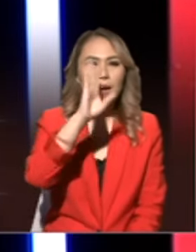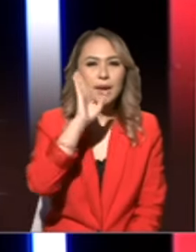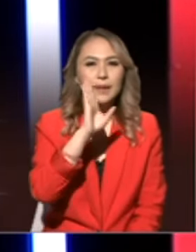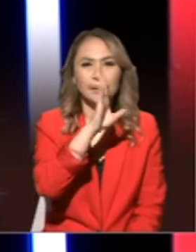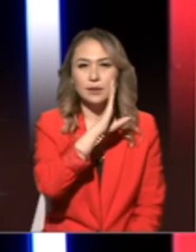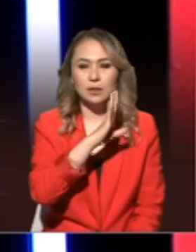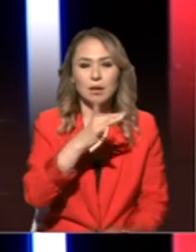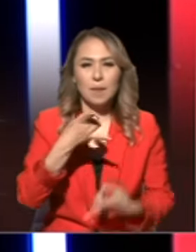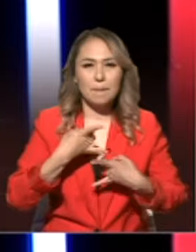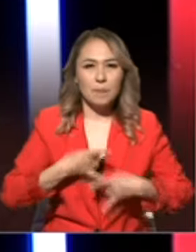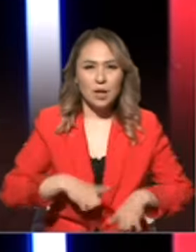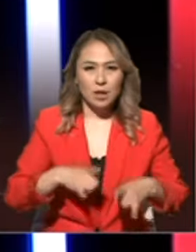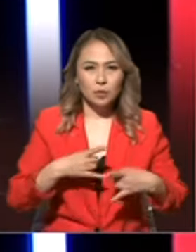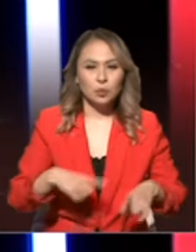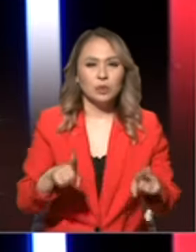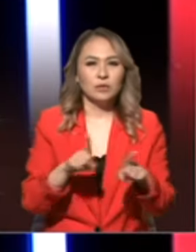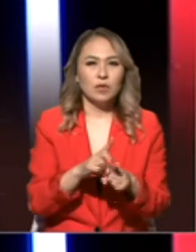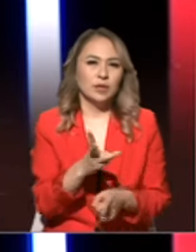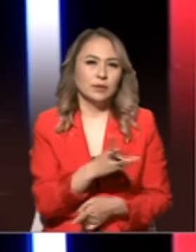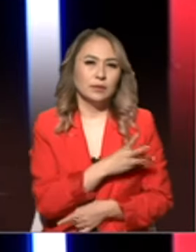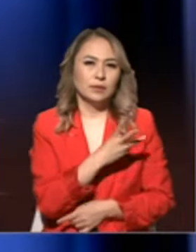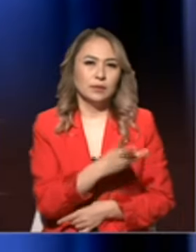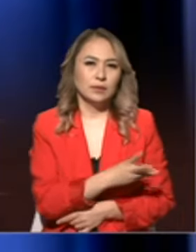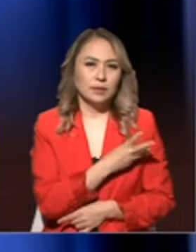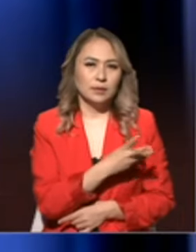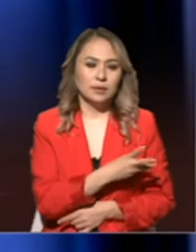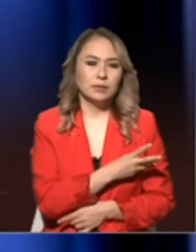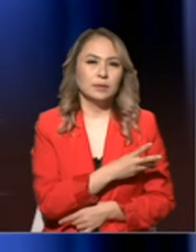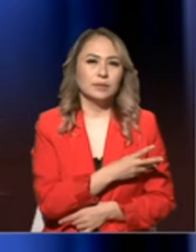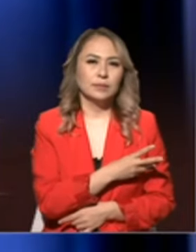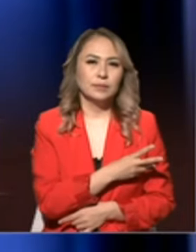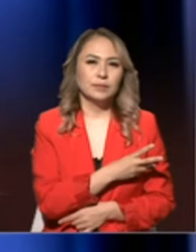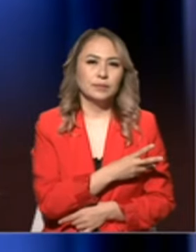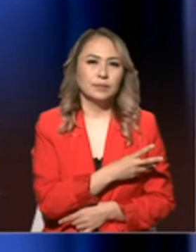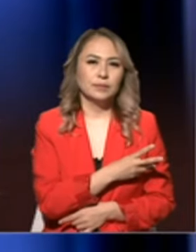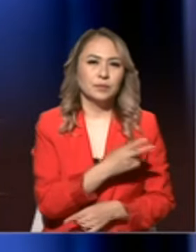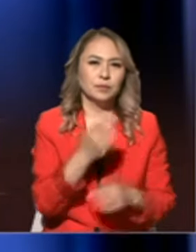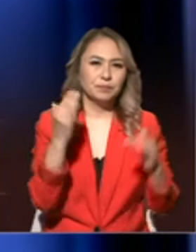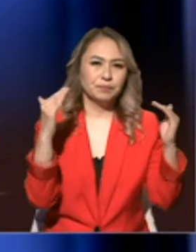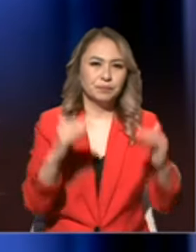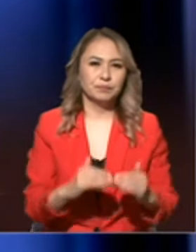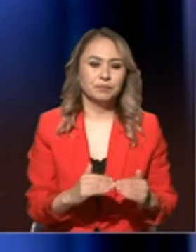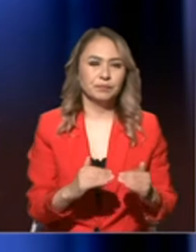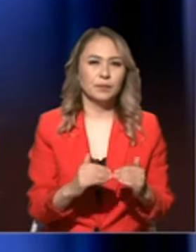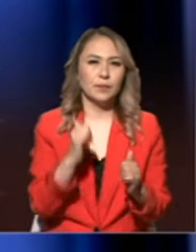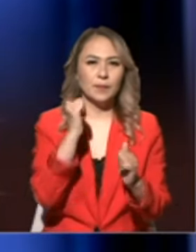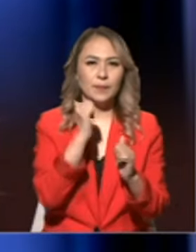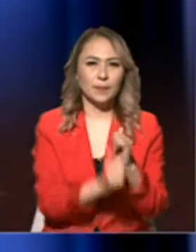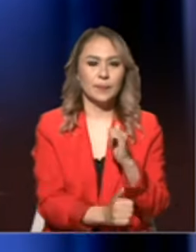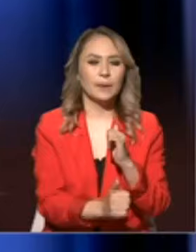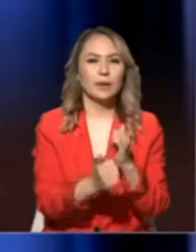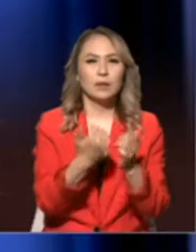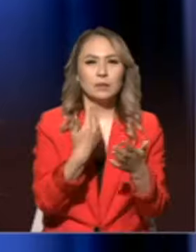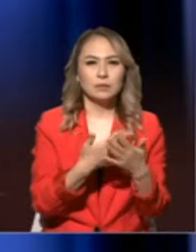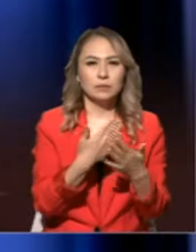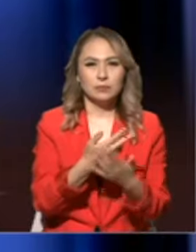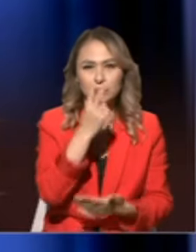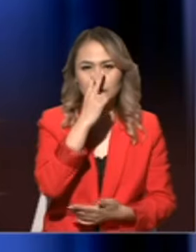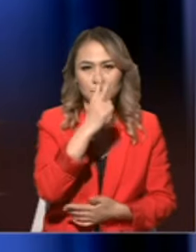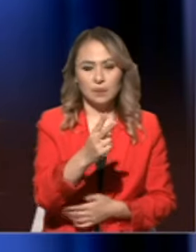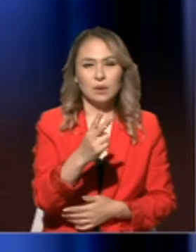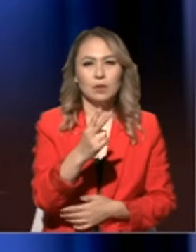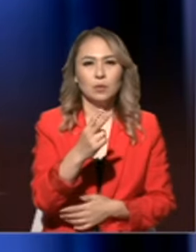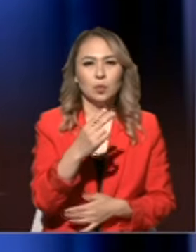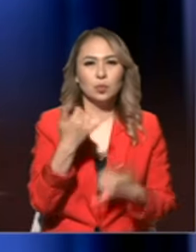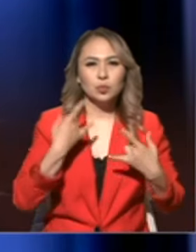әйелдердің бала тууға деген ынтасы, бала туу деңгейі, мотивациясы төмен деген сөз. Төмен. Әрбір енді қарасаңыз,